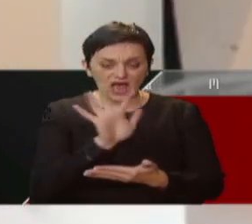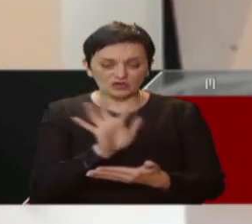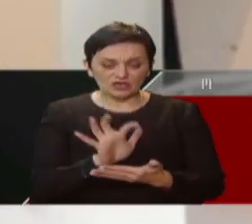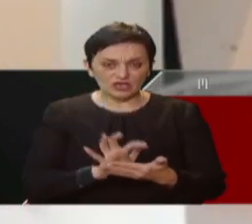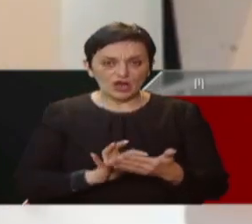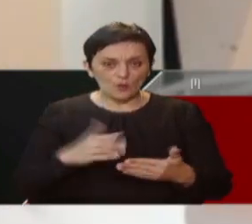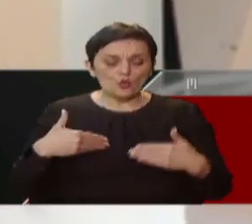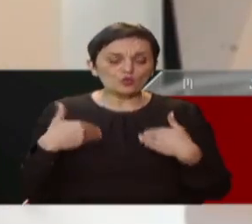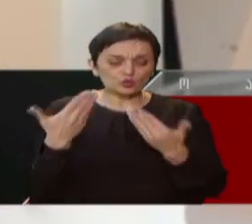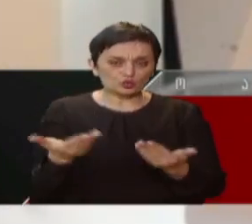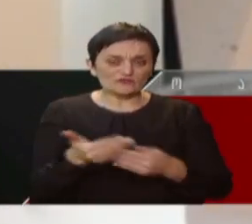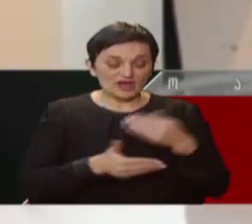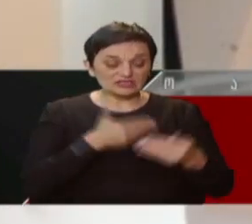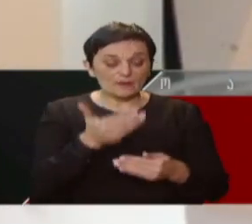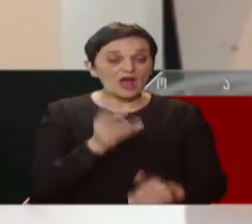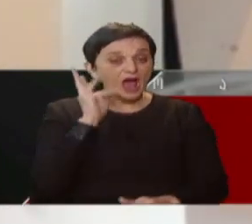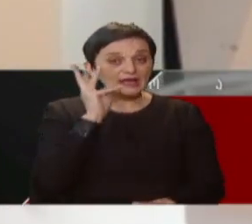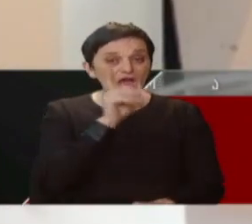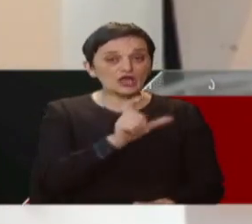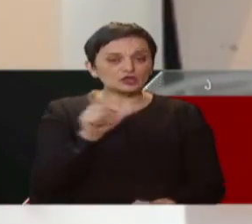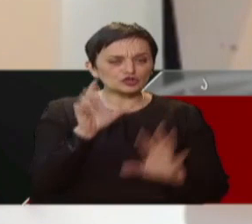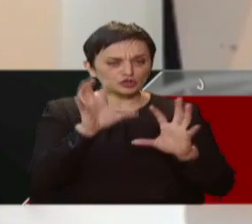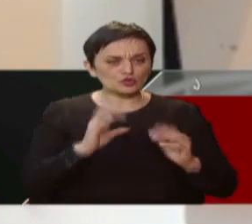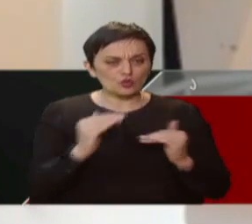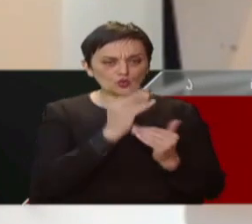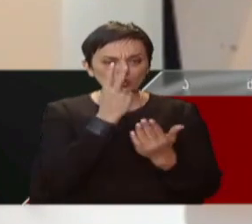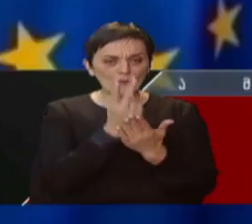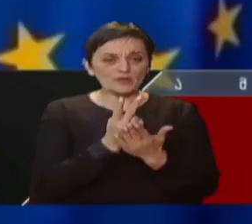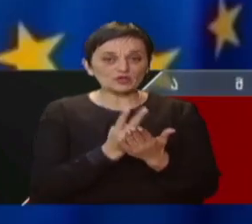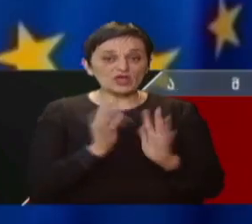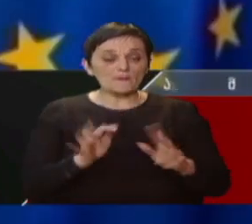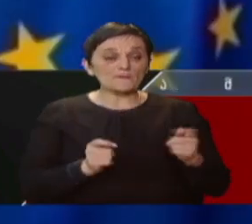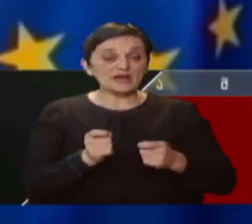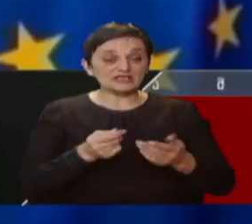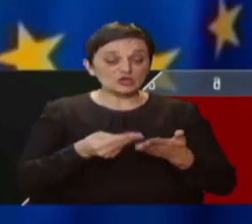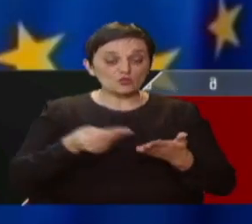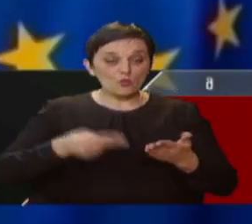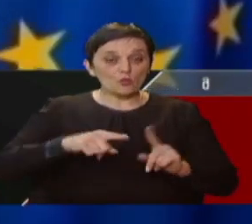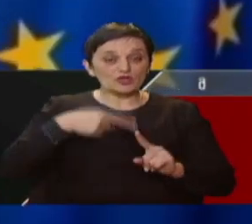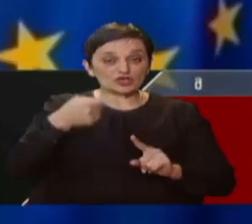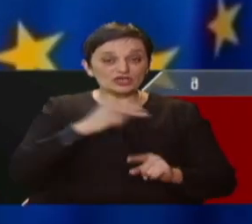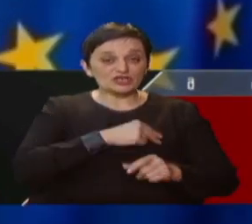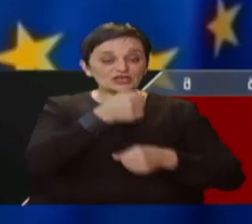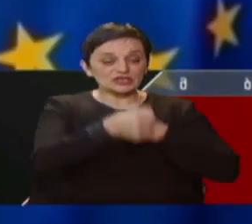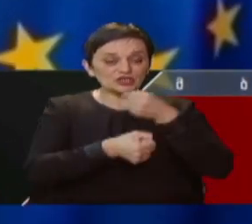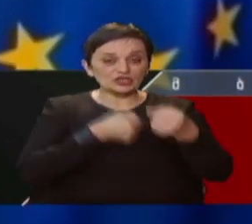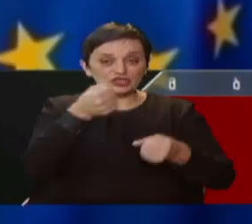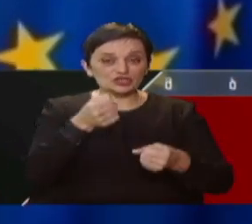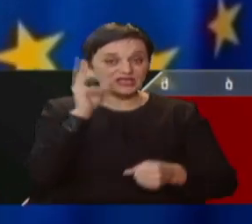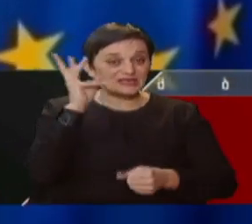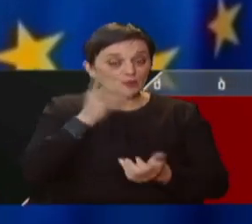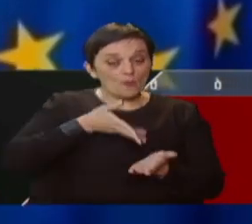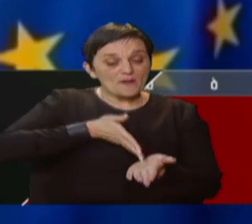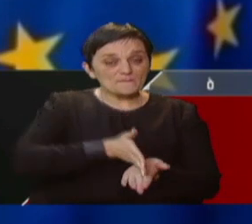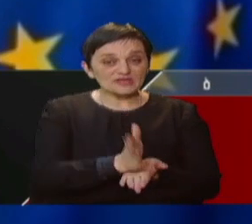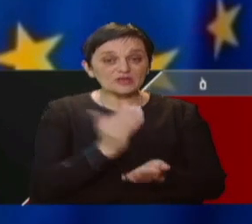განცხადებიდან უსურა წარმატებები. ელჩებს, რომლებიც კონსტიტუციის მიხედვით სწორედ პრეზიდენტის ხელმოწერის შემდეგ ინიშნებიან დიპლომატიურ მისიებში, თუმცა